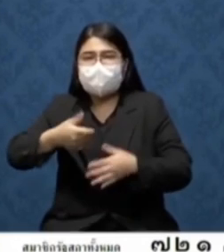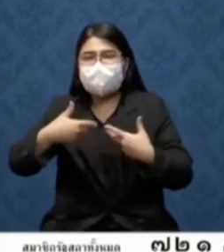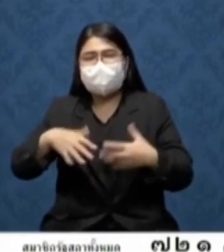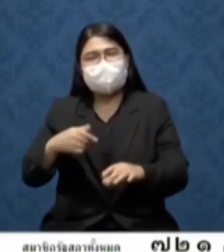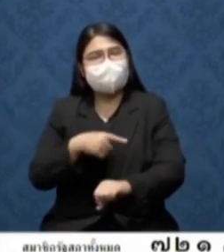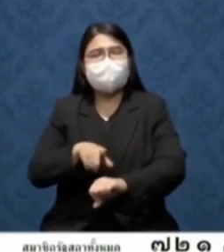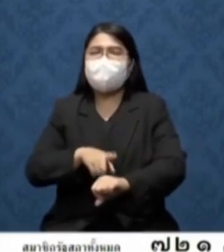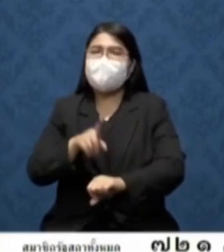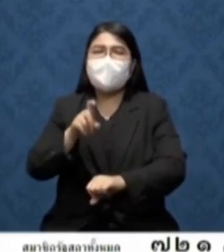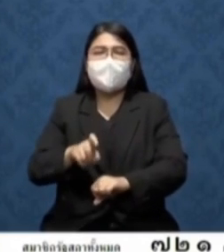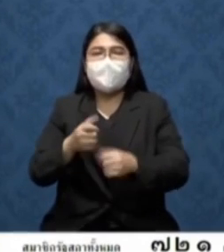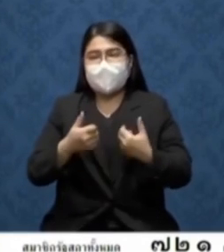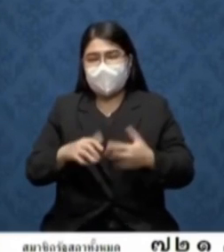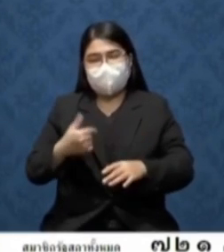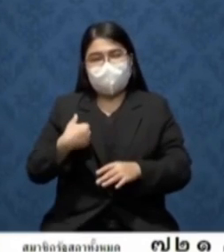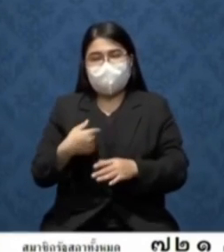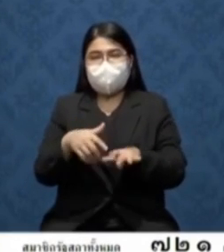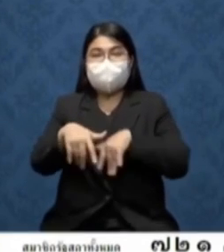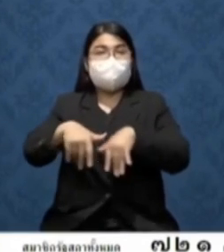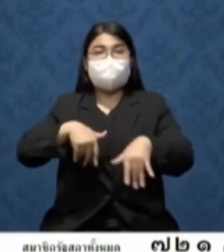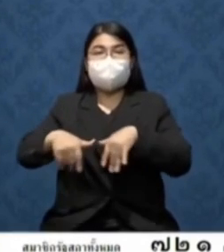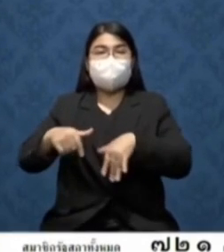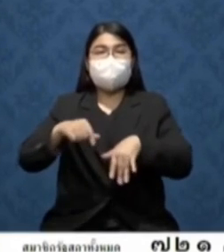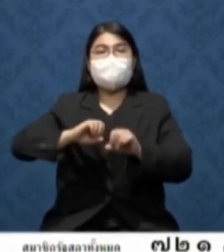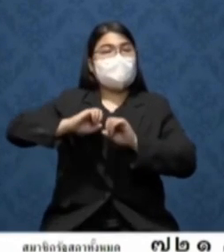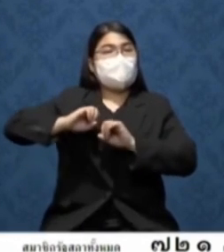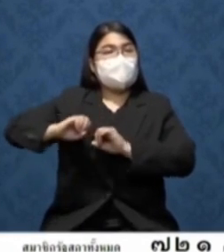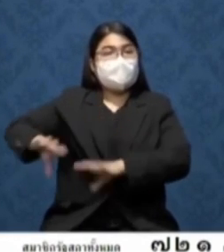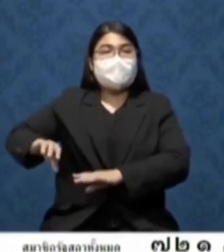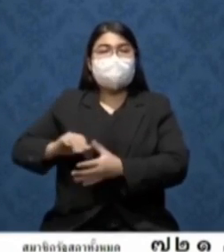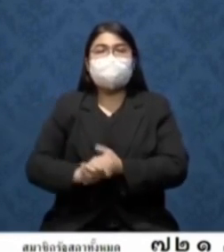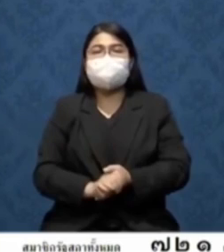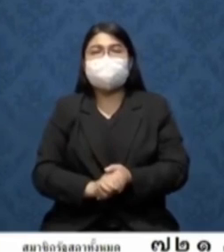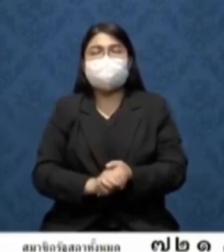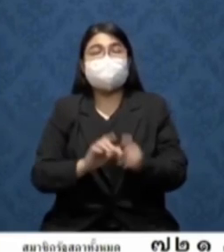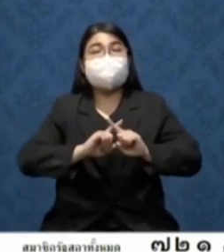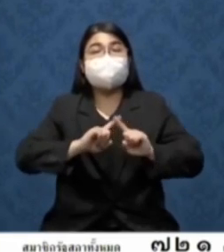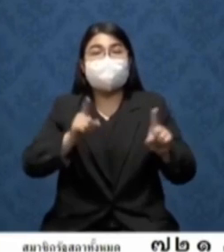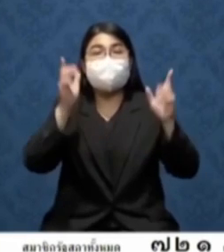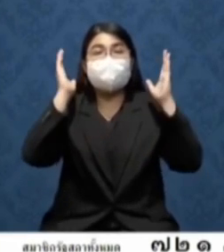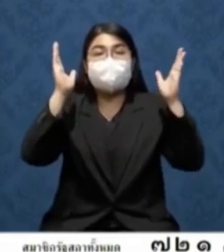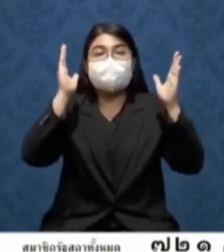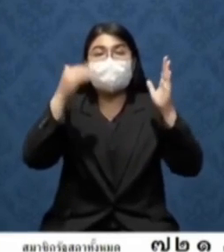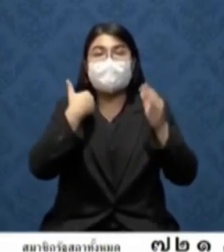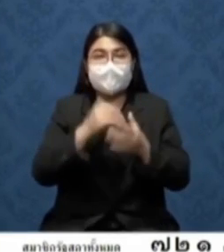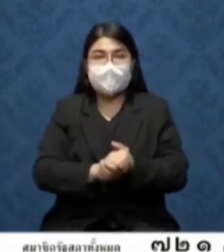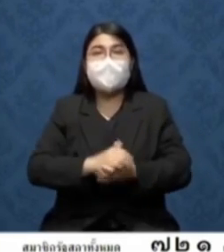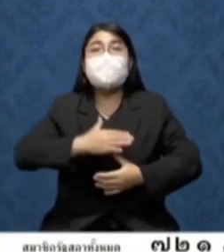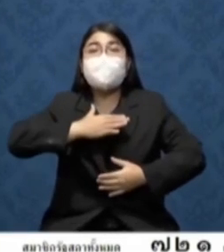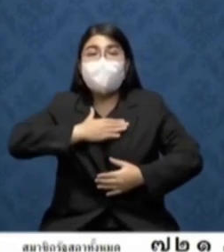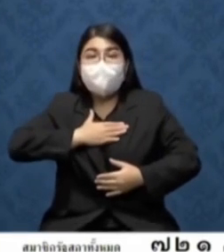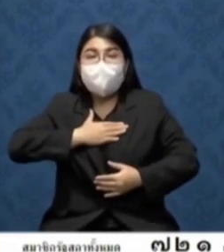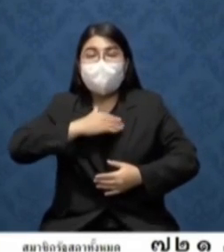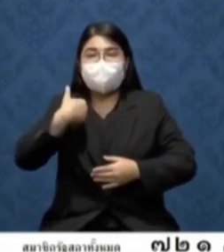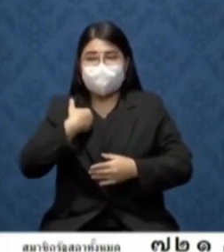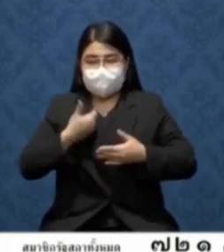ประชาชนถูกทิ้งไว้ข้างหลังไม่เหมือนอย่างที่โฆษณาครับตัวผมเองเกิดและเติบโตที่กรุงเท